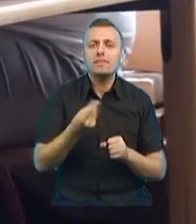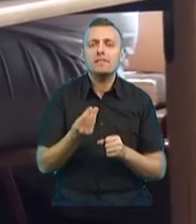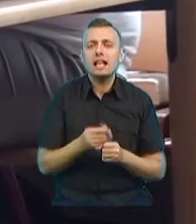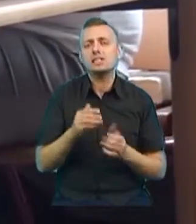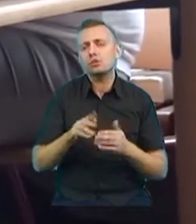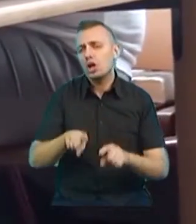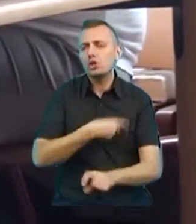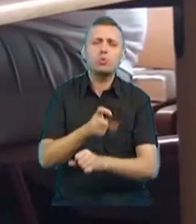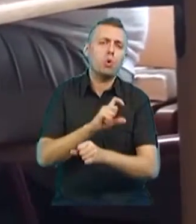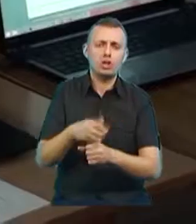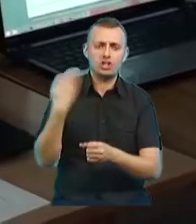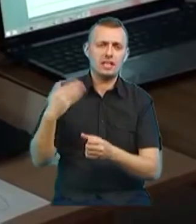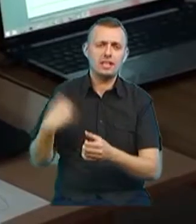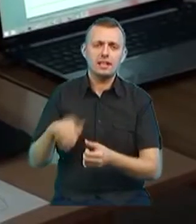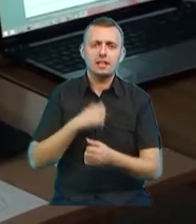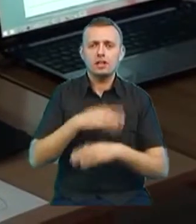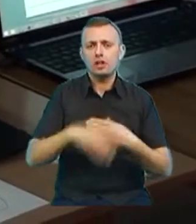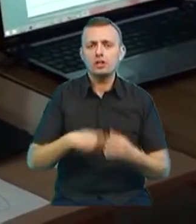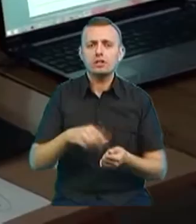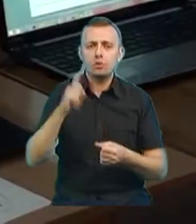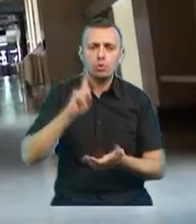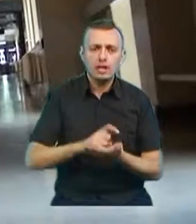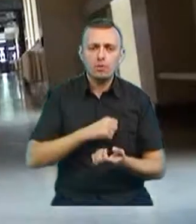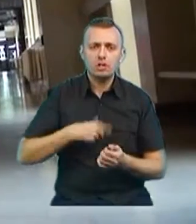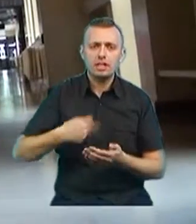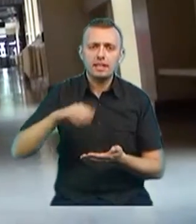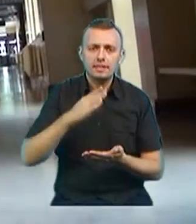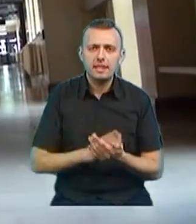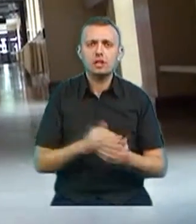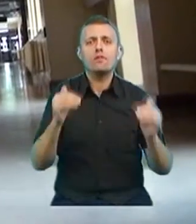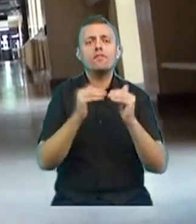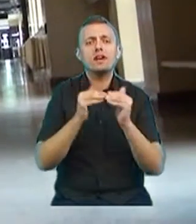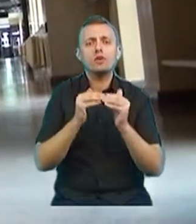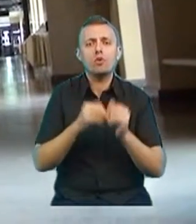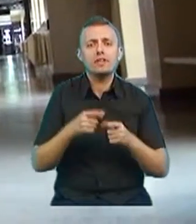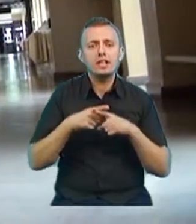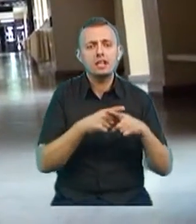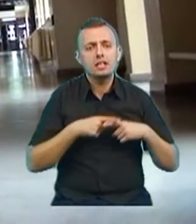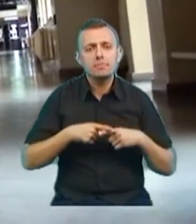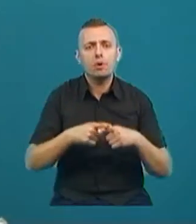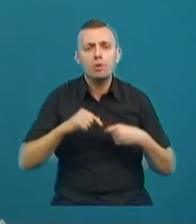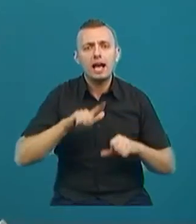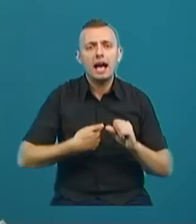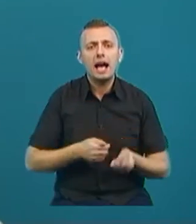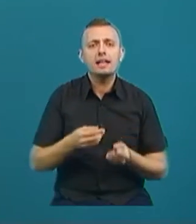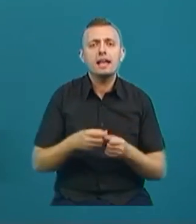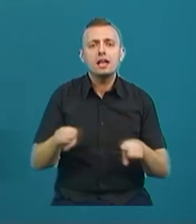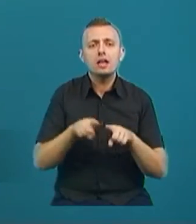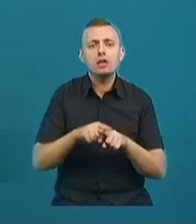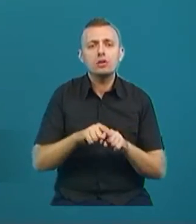szukał oszczędności i koniec końców udało się nie tylko doprowadzić do zbilansowania spółki, ale także do wygenerowania dochodu.